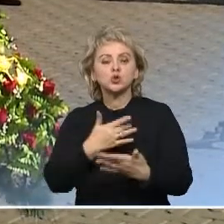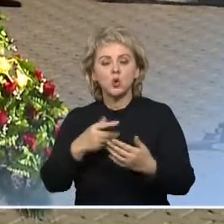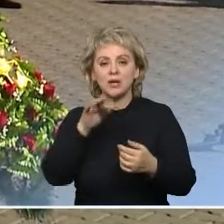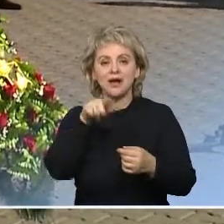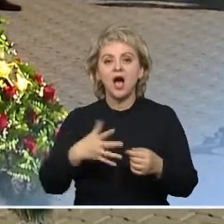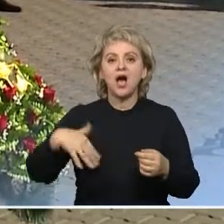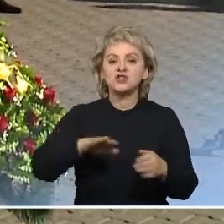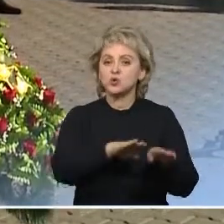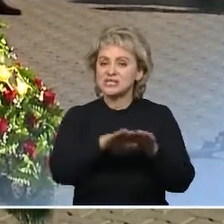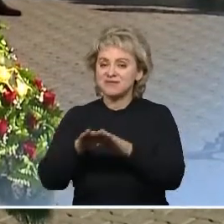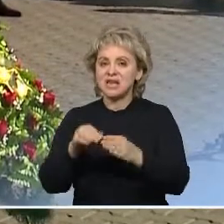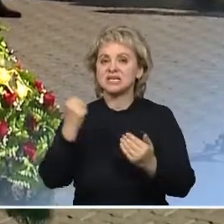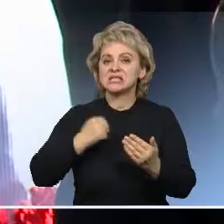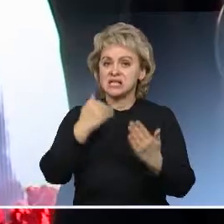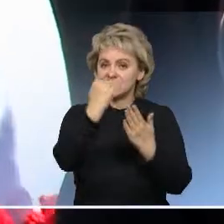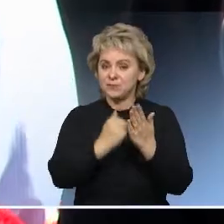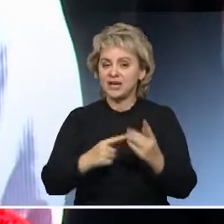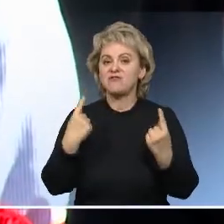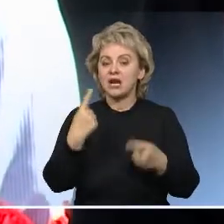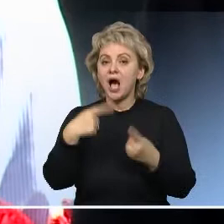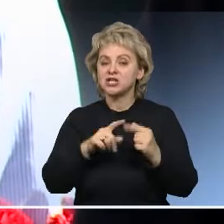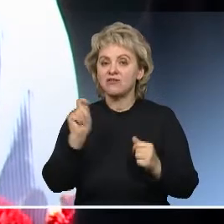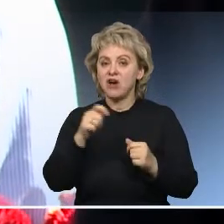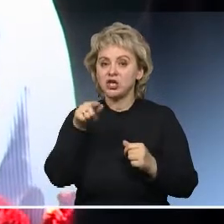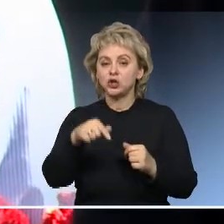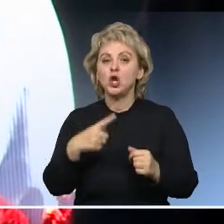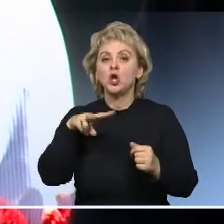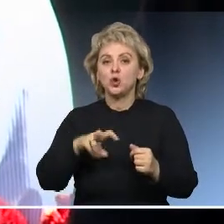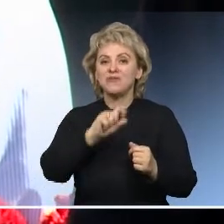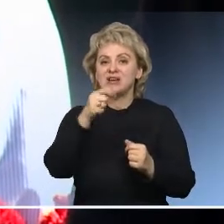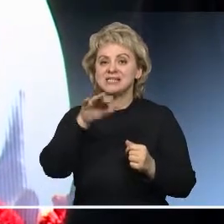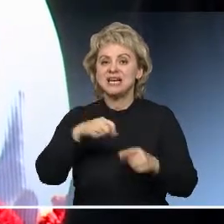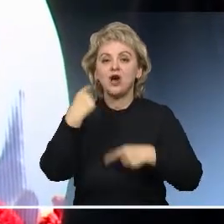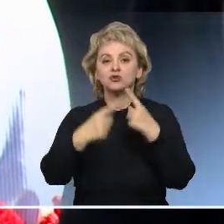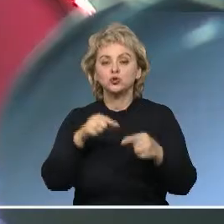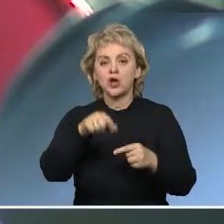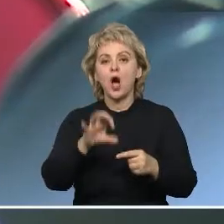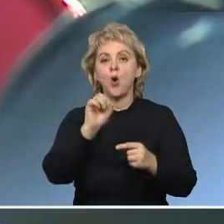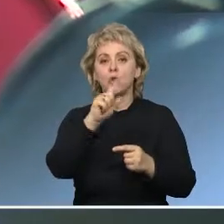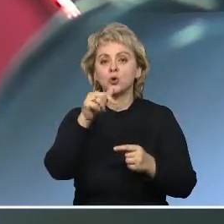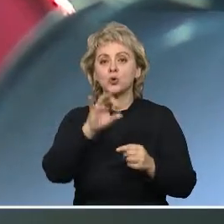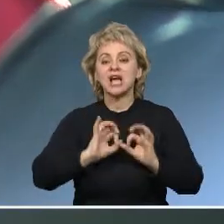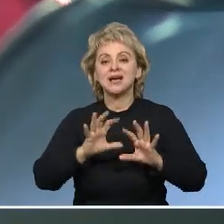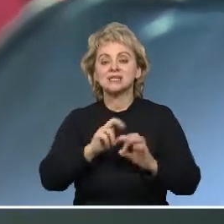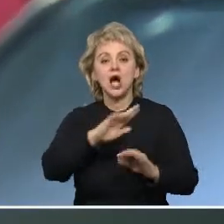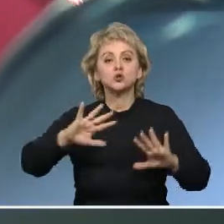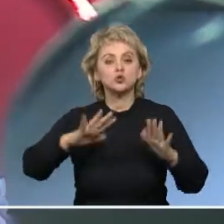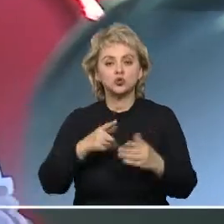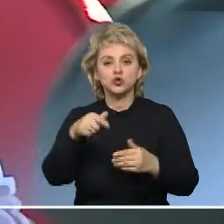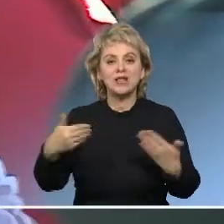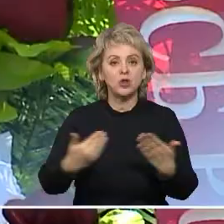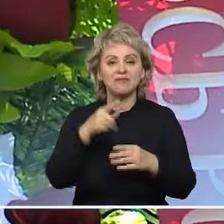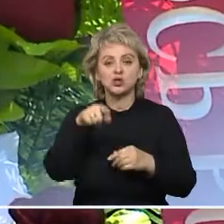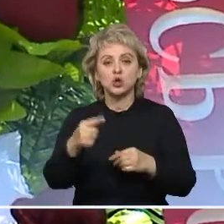лет, а все сверяются солдатские списки Великой Отечественной. Любовь Василейко, внучка Захара Окрушко, рассказывает, как случайно из